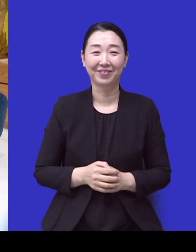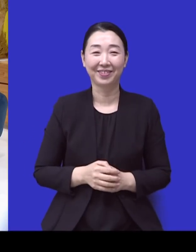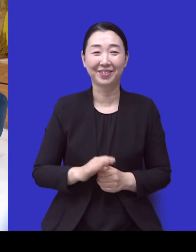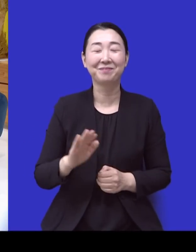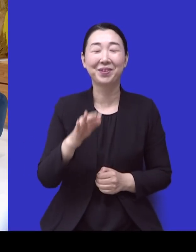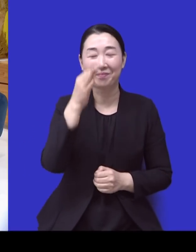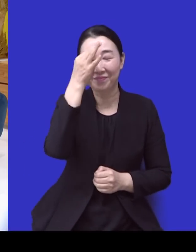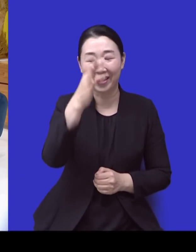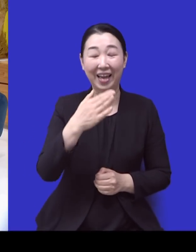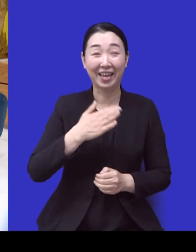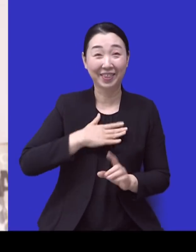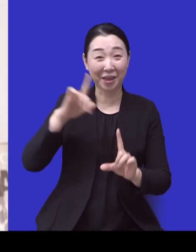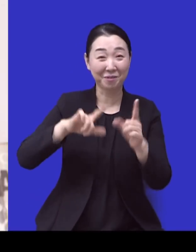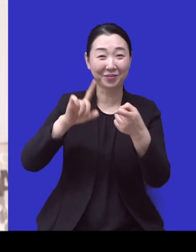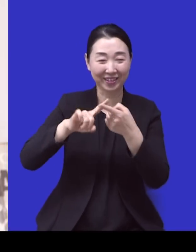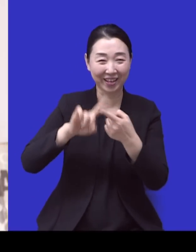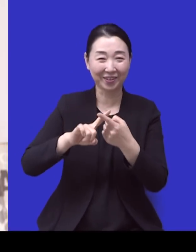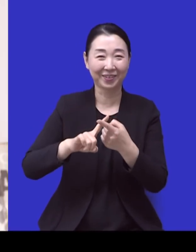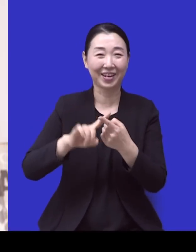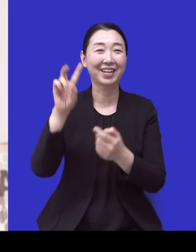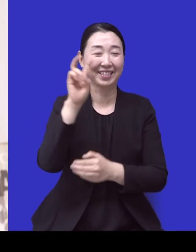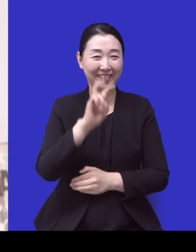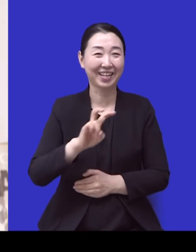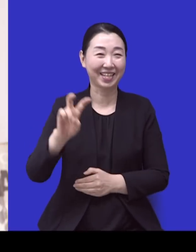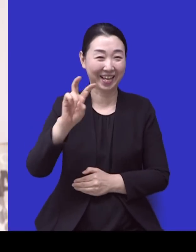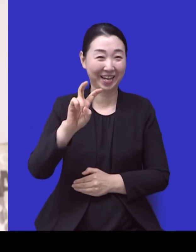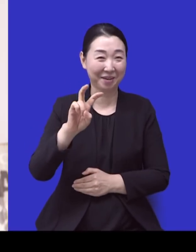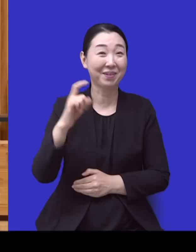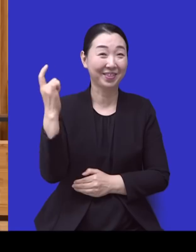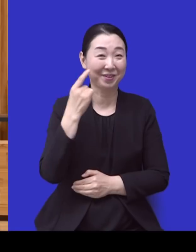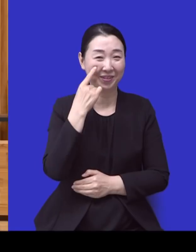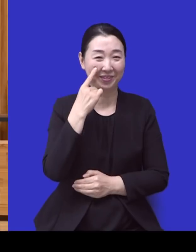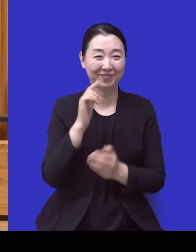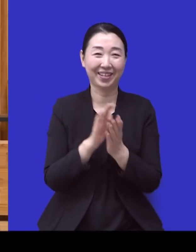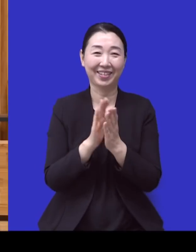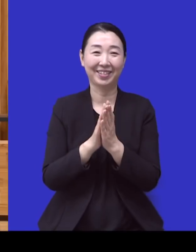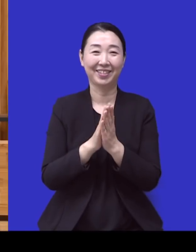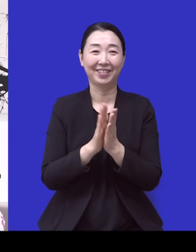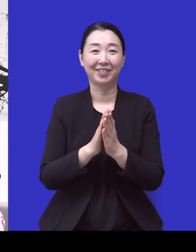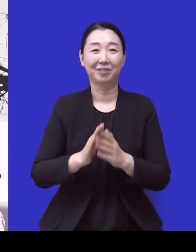죄송합니다. 네, 제 모습 이대로 라는 찬양을 한번 청해 듣겠습니다. 네.